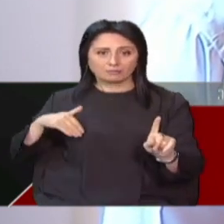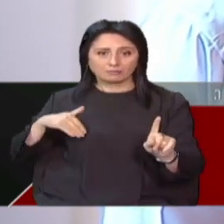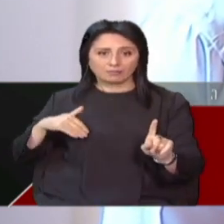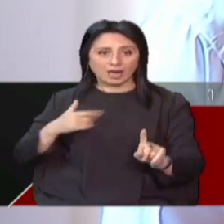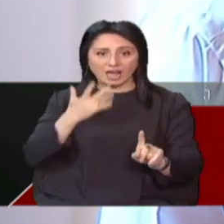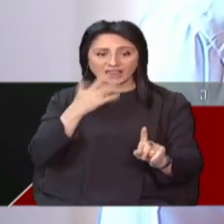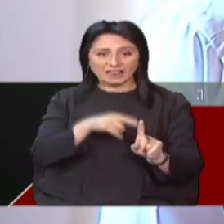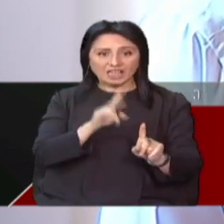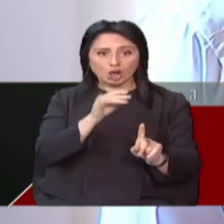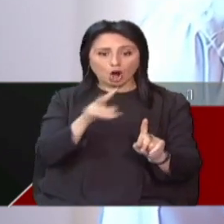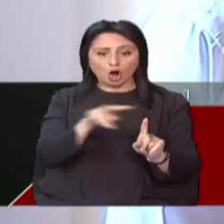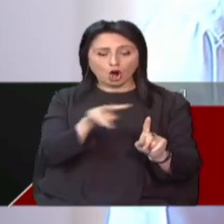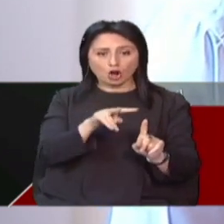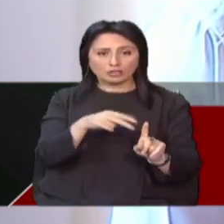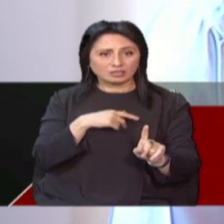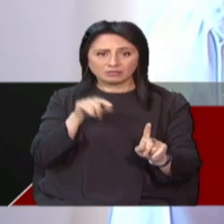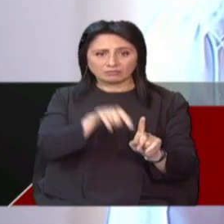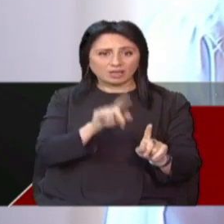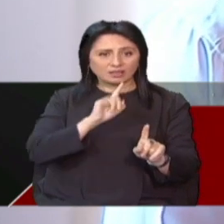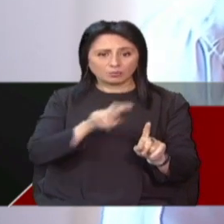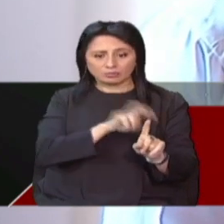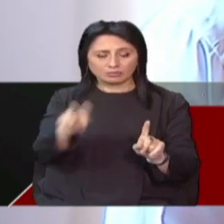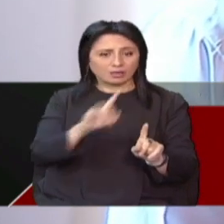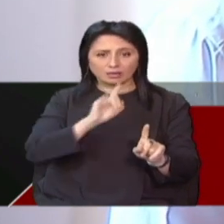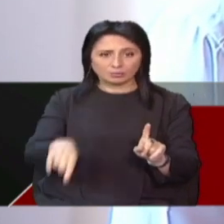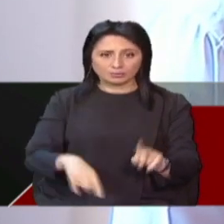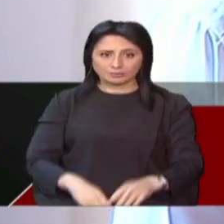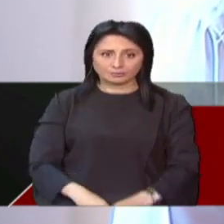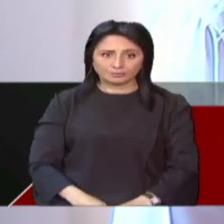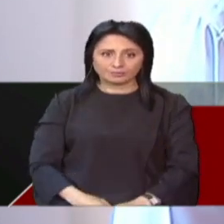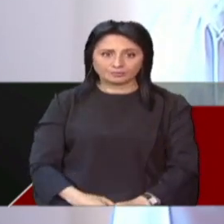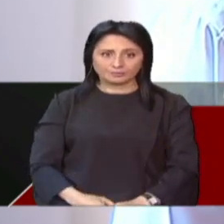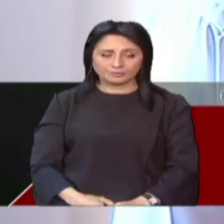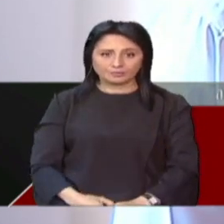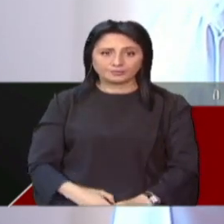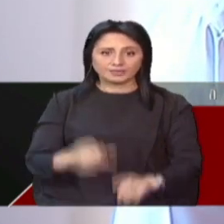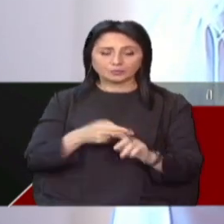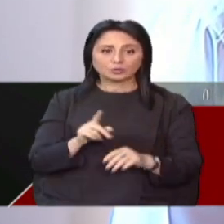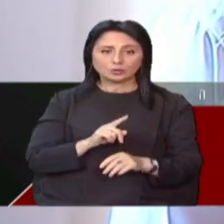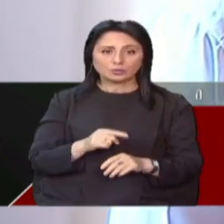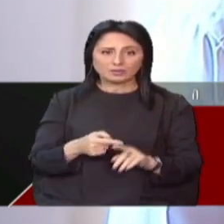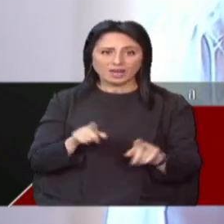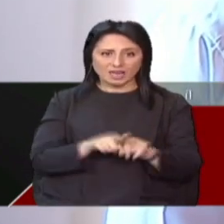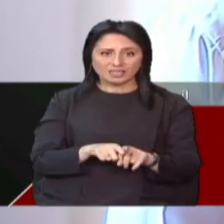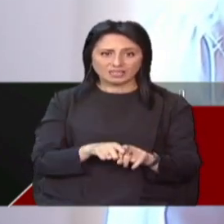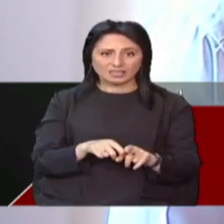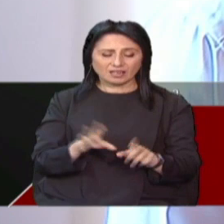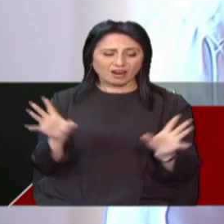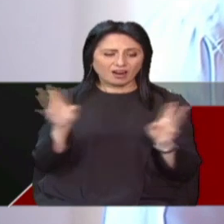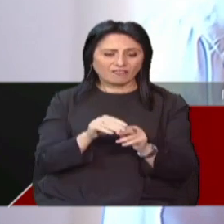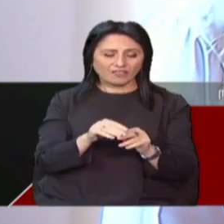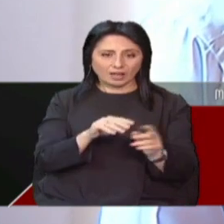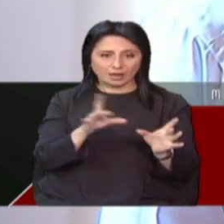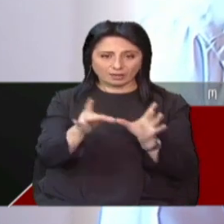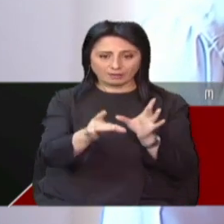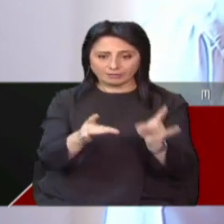ჩვენ ნაცები და ქოცები, ეს სამი პარტია არჩევნებში იქნებოდა იდეალური. იმიტომ რომ მაინც ასე იყოფას, ყველას